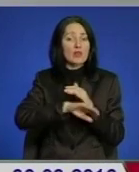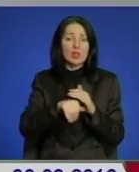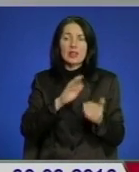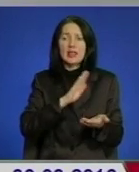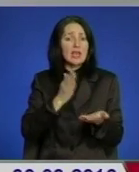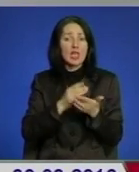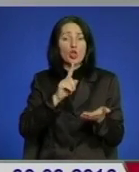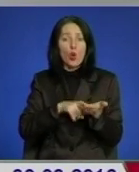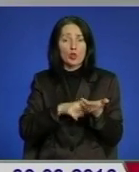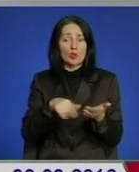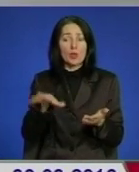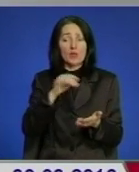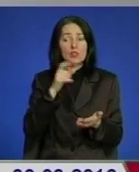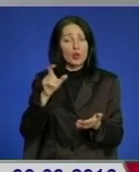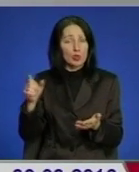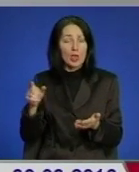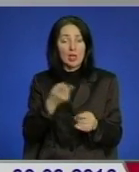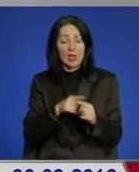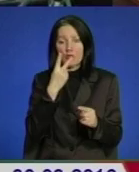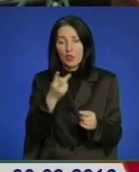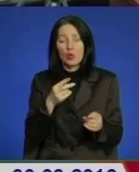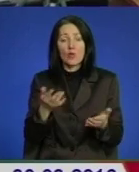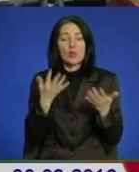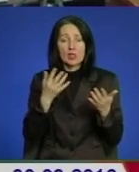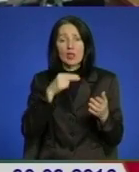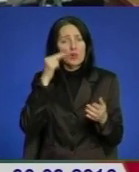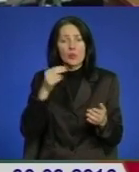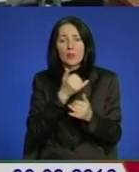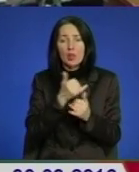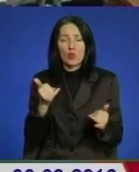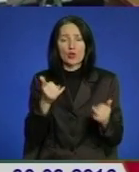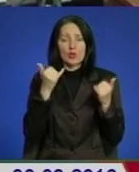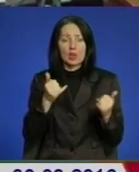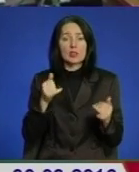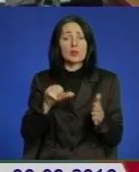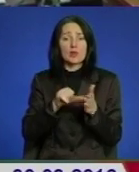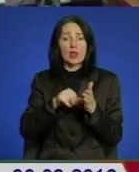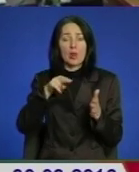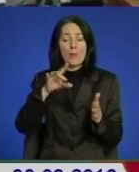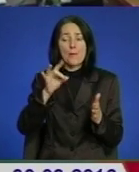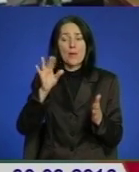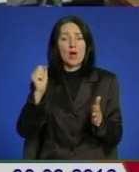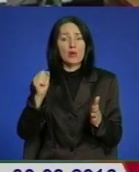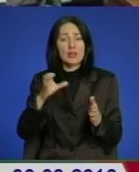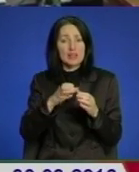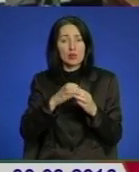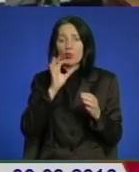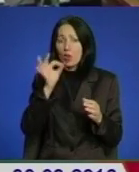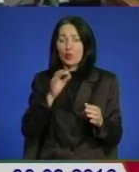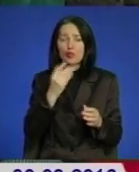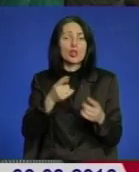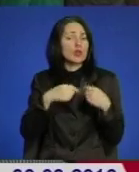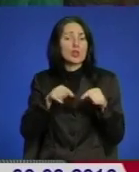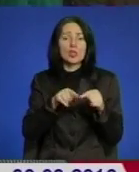яких видно на тому відео, визнати винними не можуть. Наразі представники правого сектору запевняють, що їх організація до викрадення не